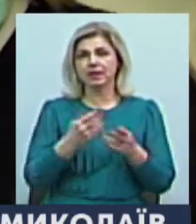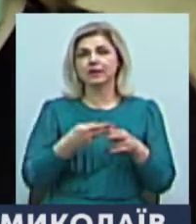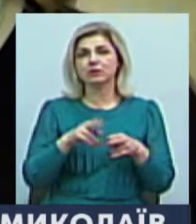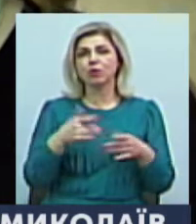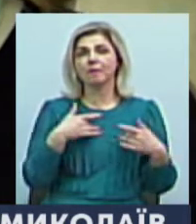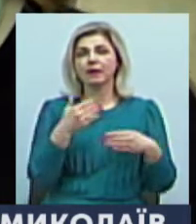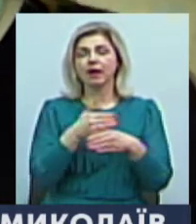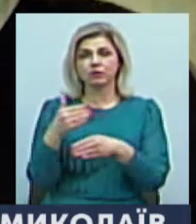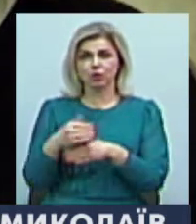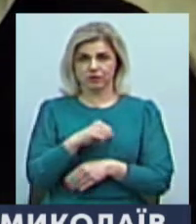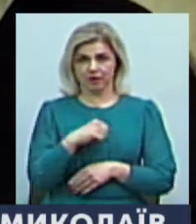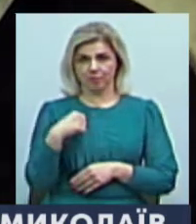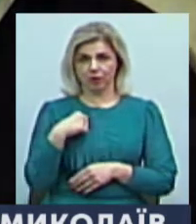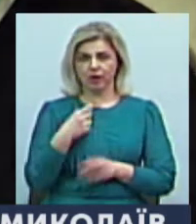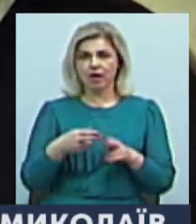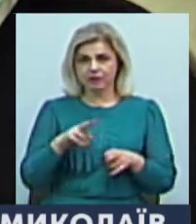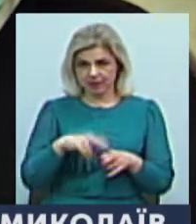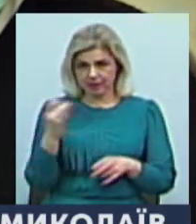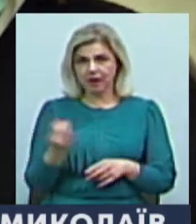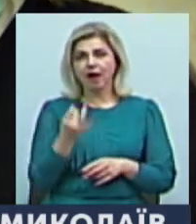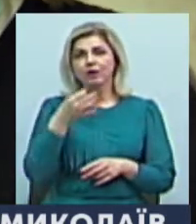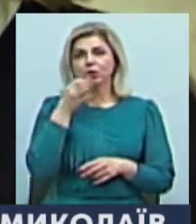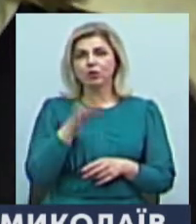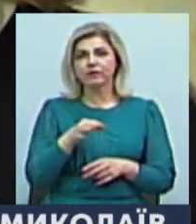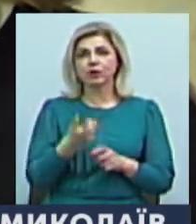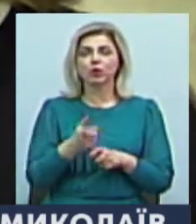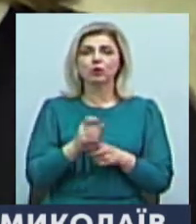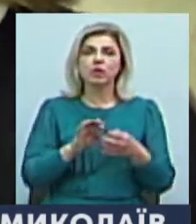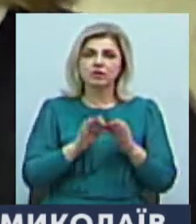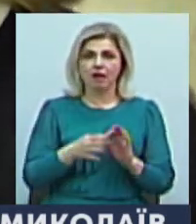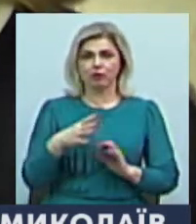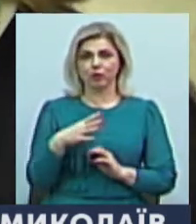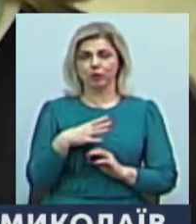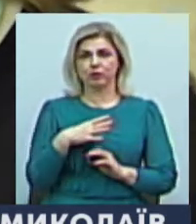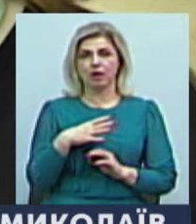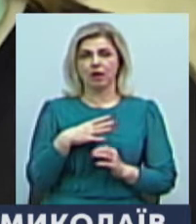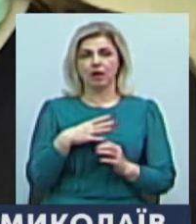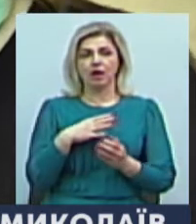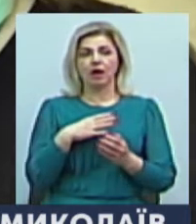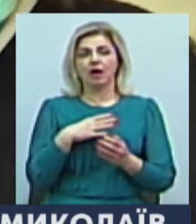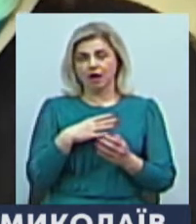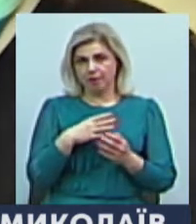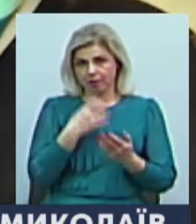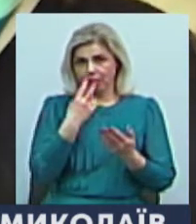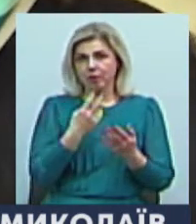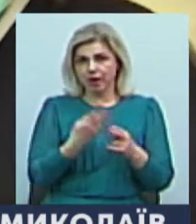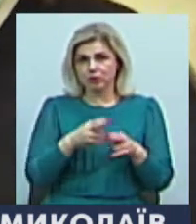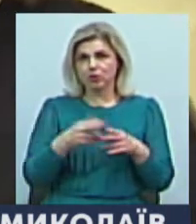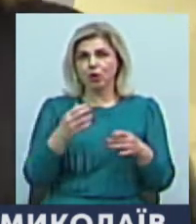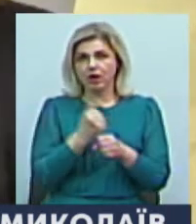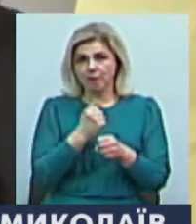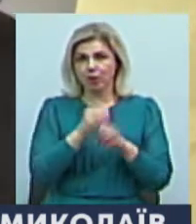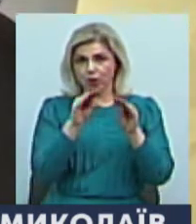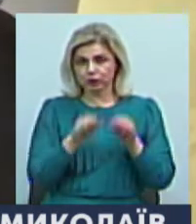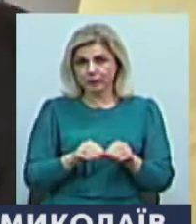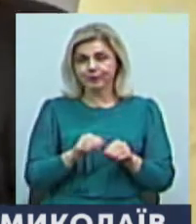дуже цікавий досвід. І дуже складно було розпочинати цю роботу, тому що, читаючи ці